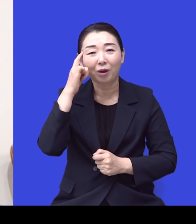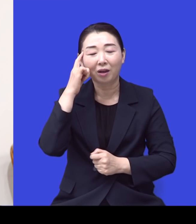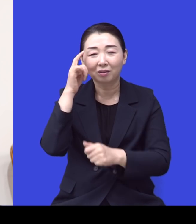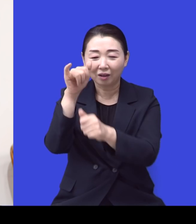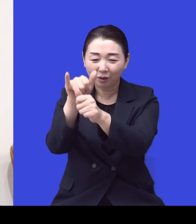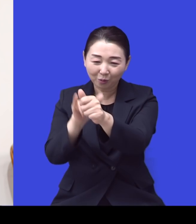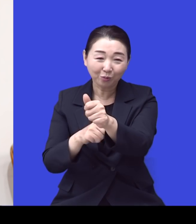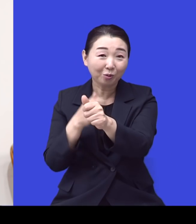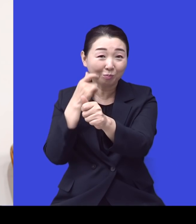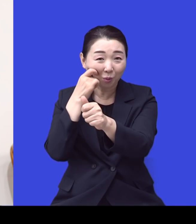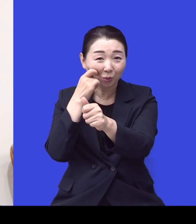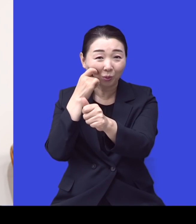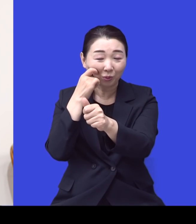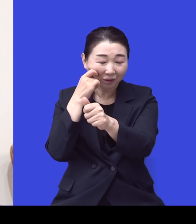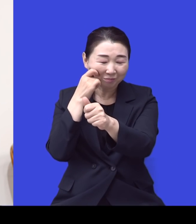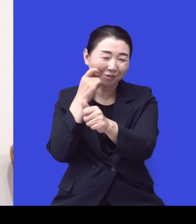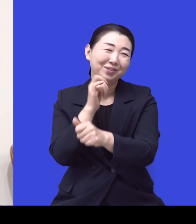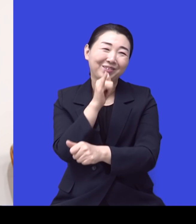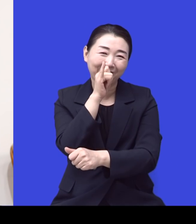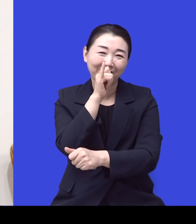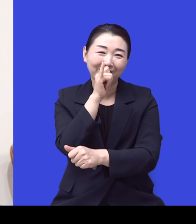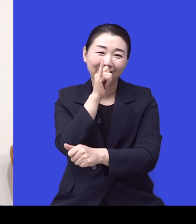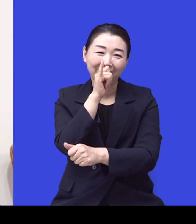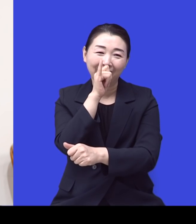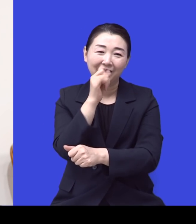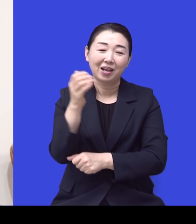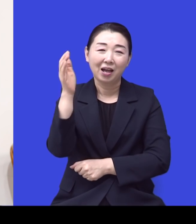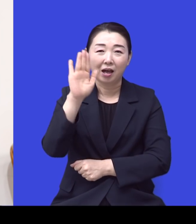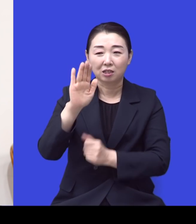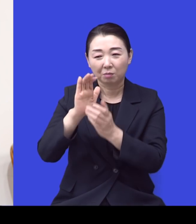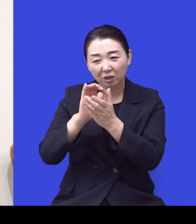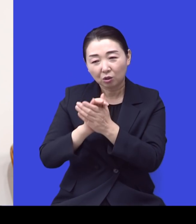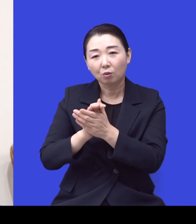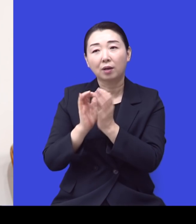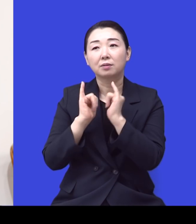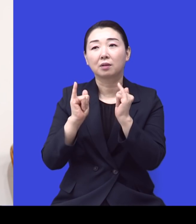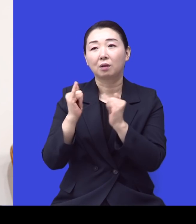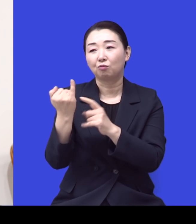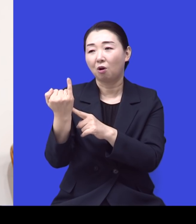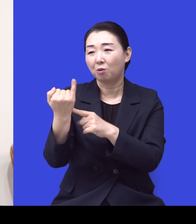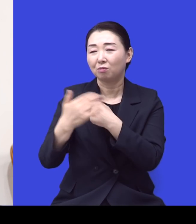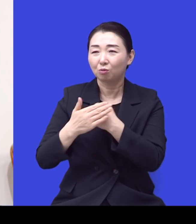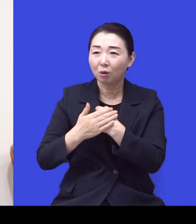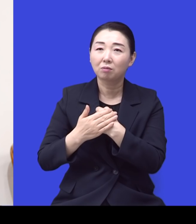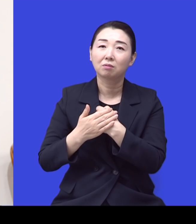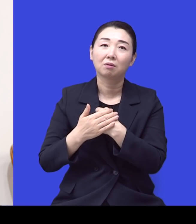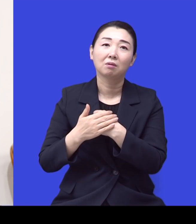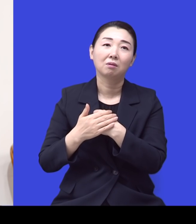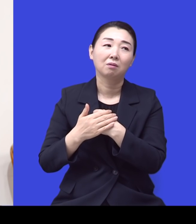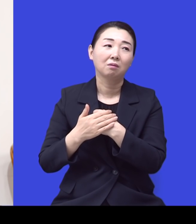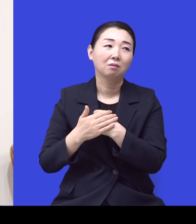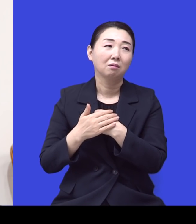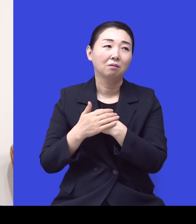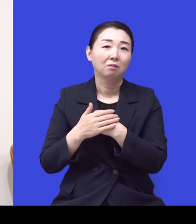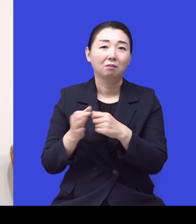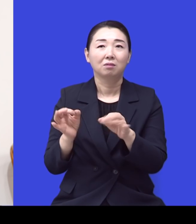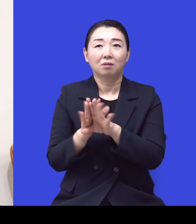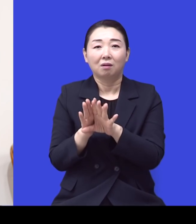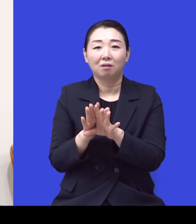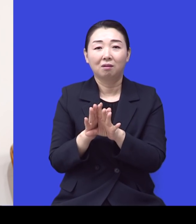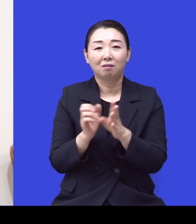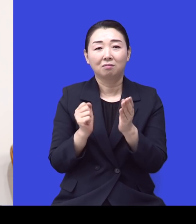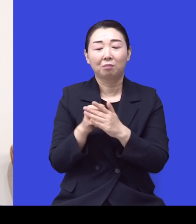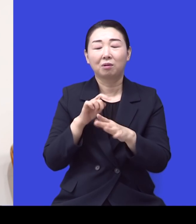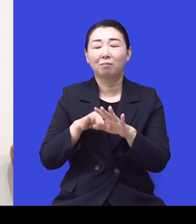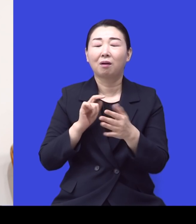효도를 못해서 물론 그것도 있지만 네. 그 기도하는 분이 사라졌다고 생각하는 맞아요, 것에 대한 맞아요. 그 마음이 막